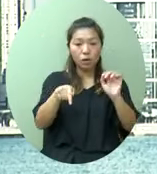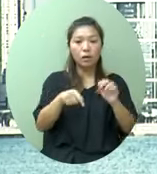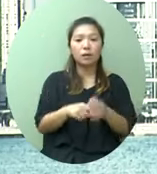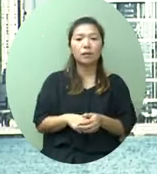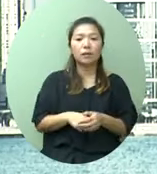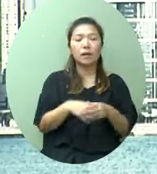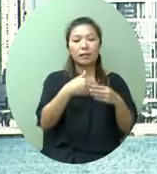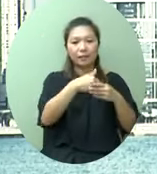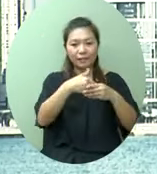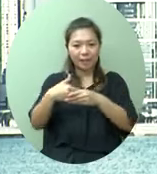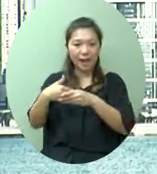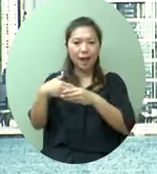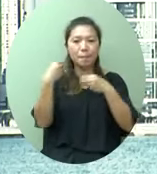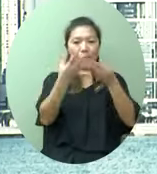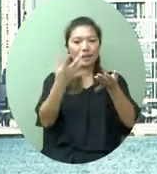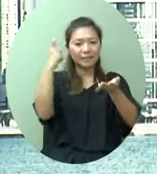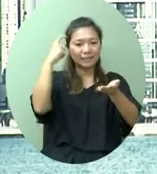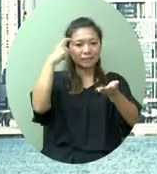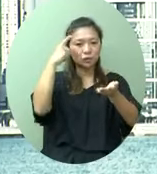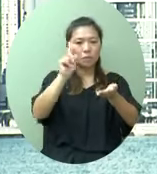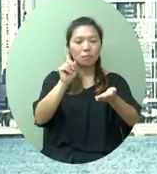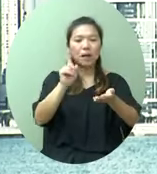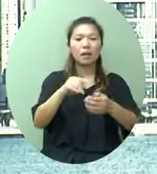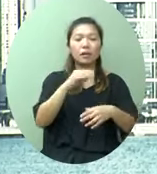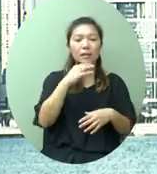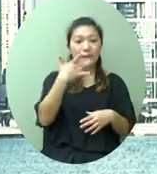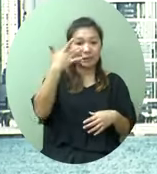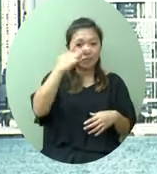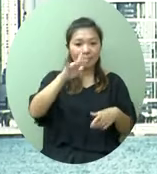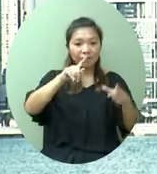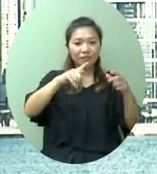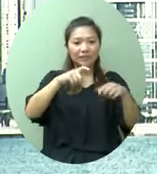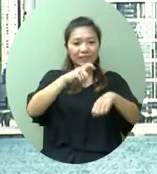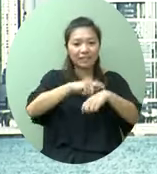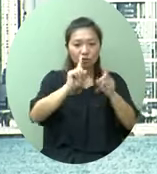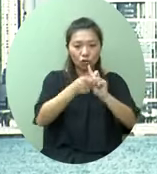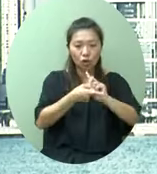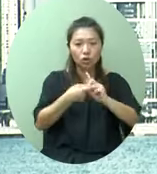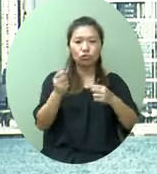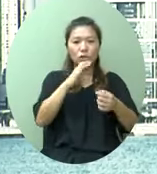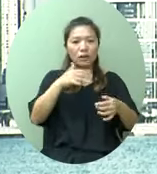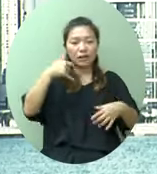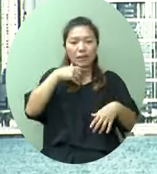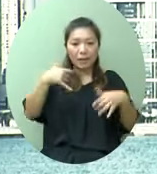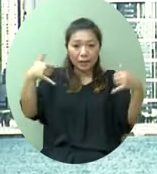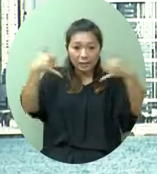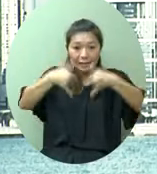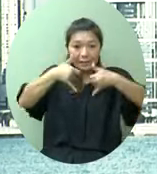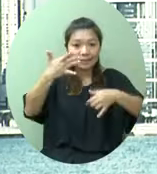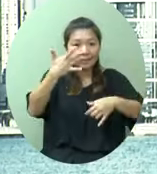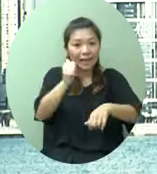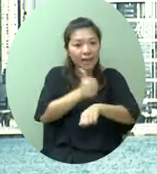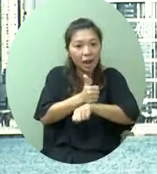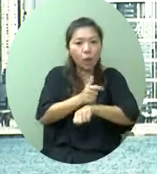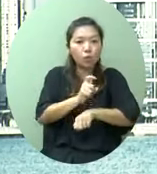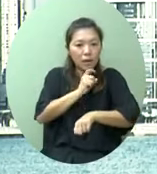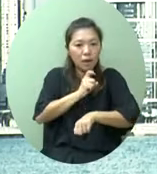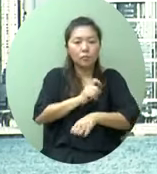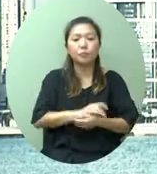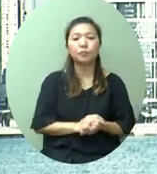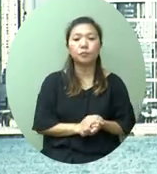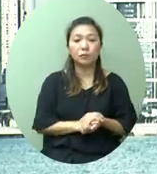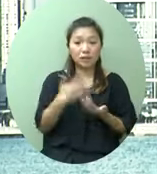帶出佢個背景。個背景咧就係我哋迎來一個新嘅局面，同埋面對好多新嘅機遇。呢個新嘅局面當然